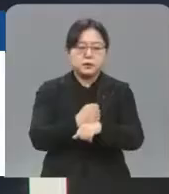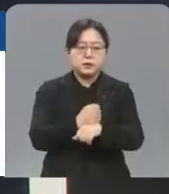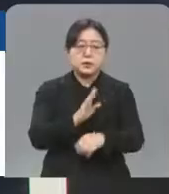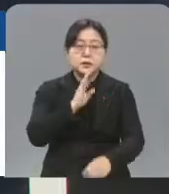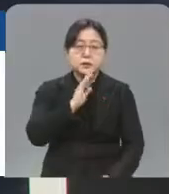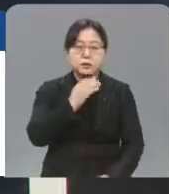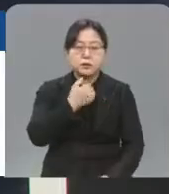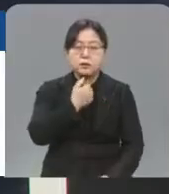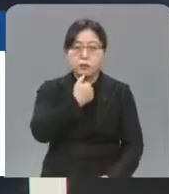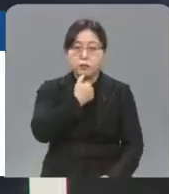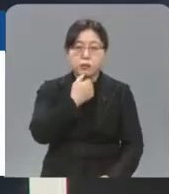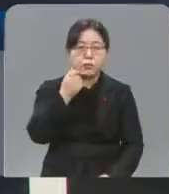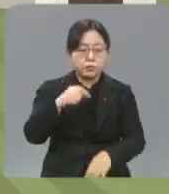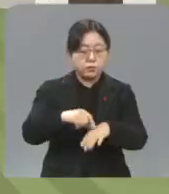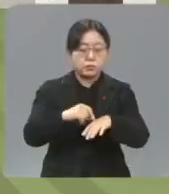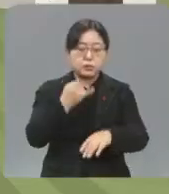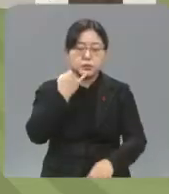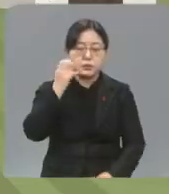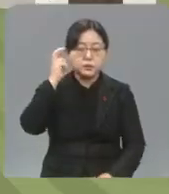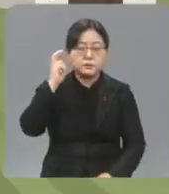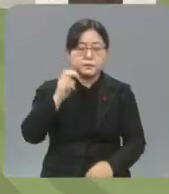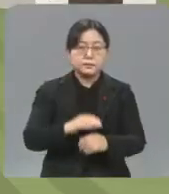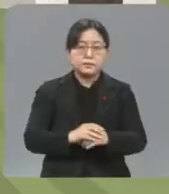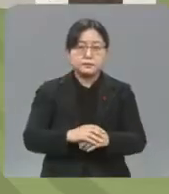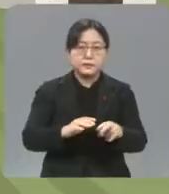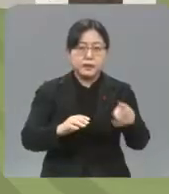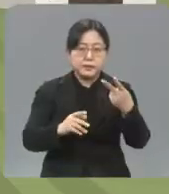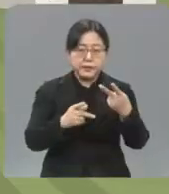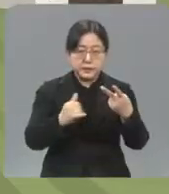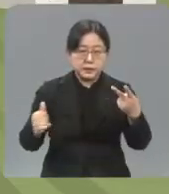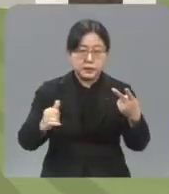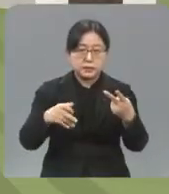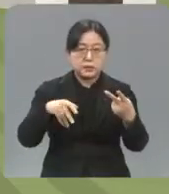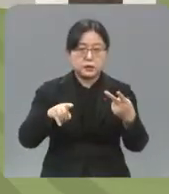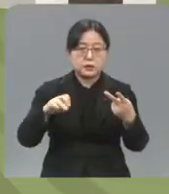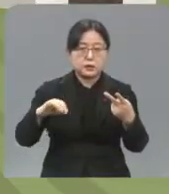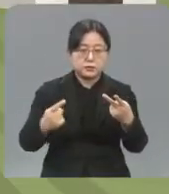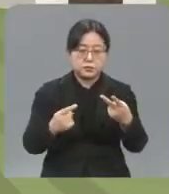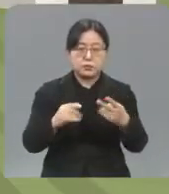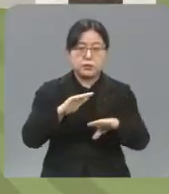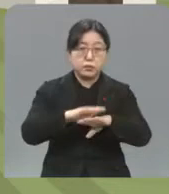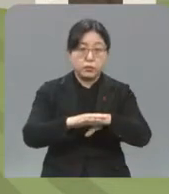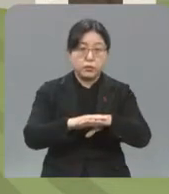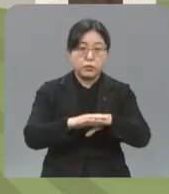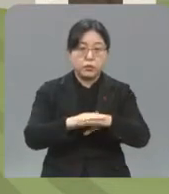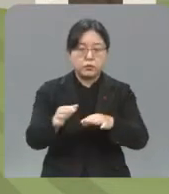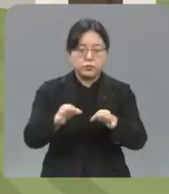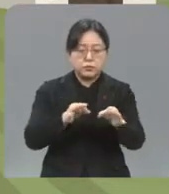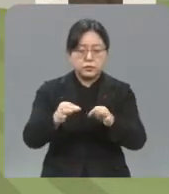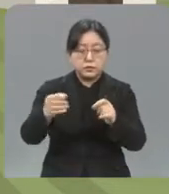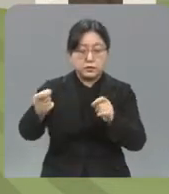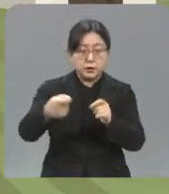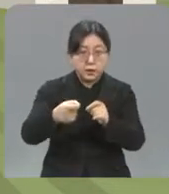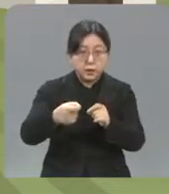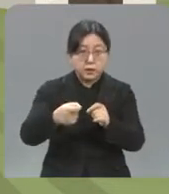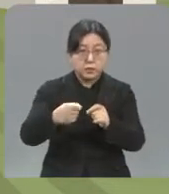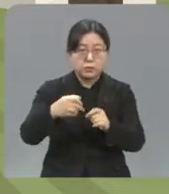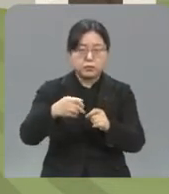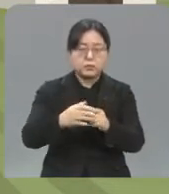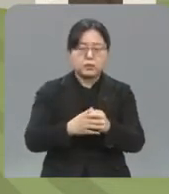실제로 식감에 큰 차이는 없었습니다. 실제 200명이 저탄소 인증 농산물과 유통거리가 짧은